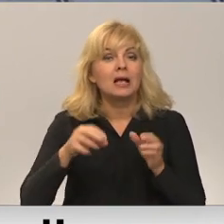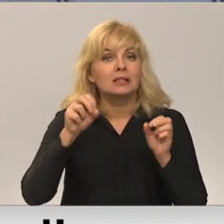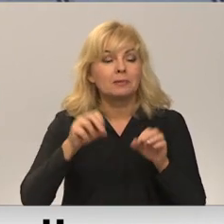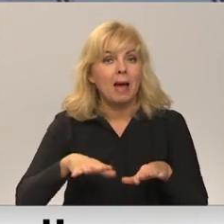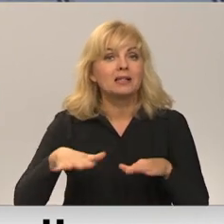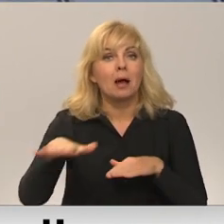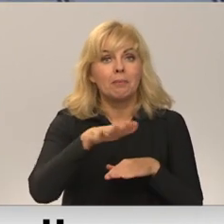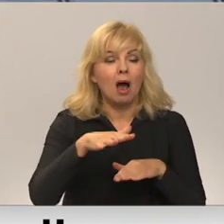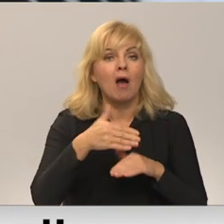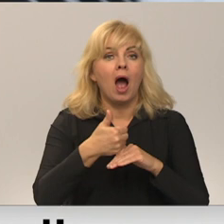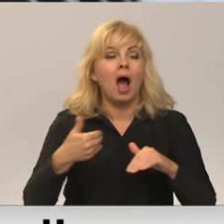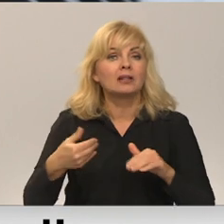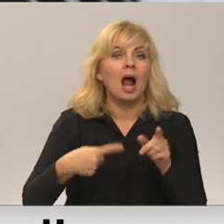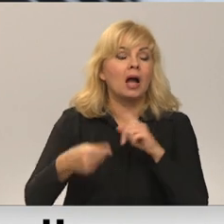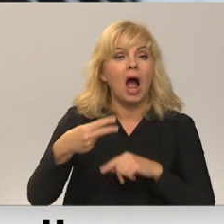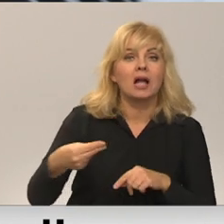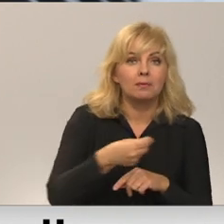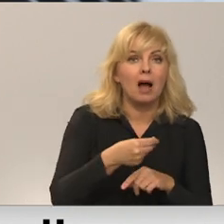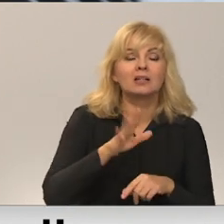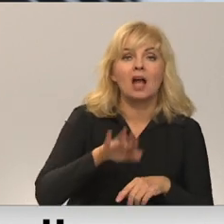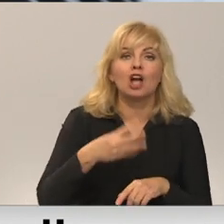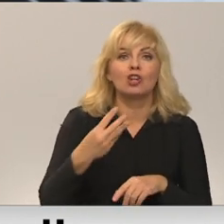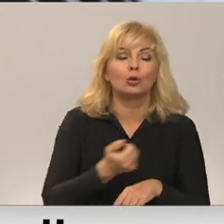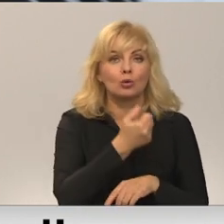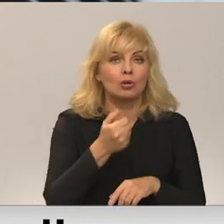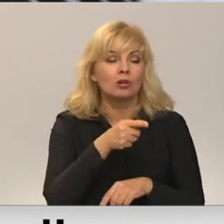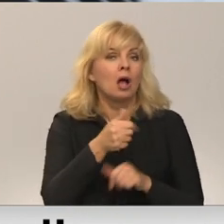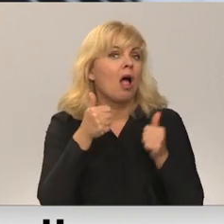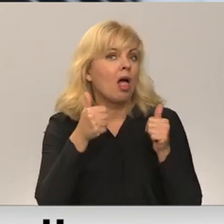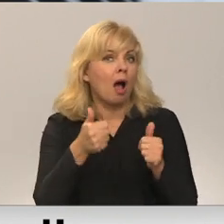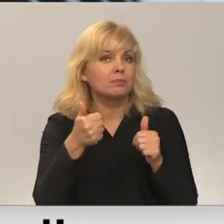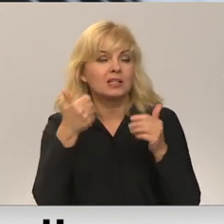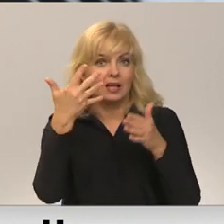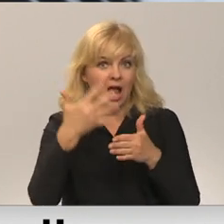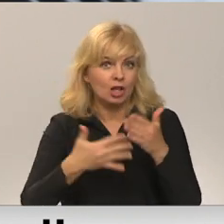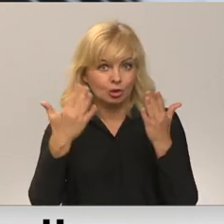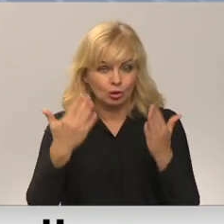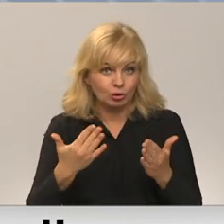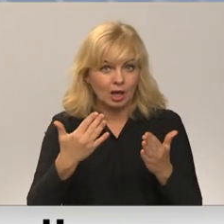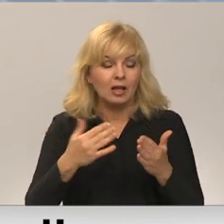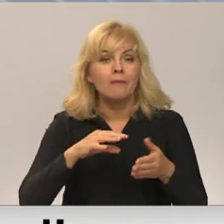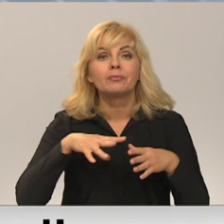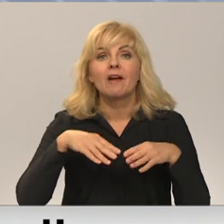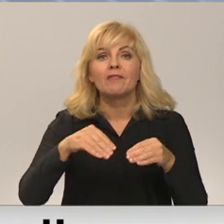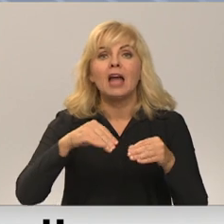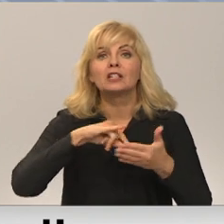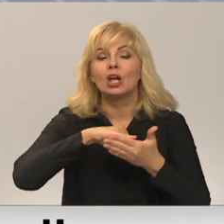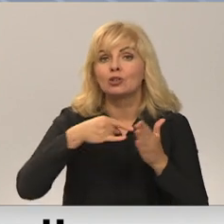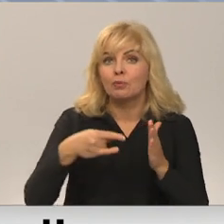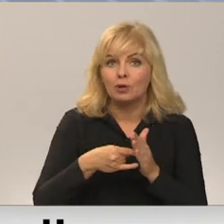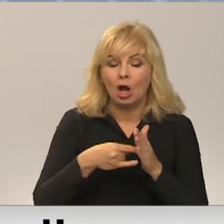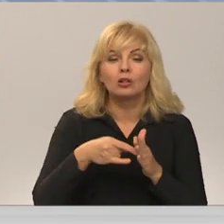ātrāk nekā 4 gados, kas viņa prāt būtu fantastisks rezultāts. Veicot projektēšanu, skaidrs, ka viss tik balstīts uz